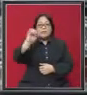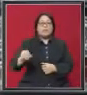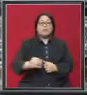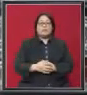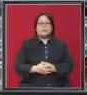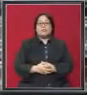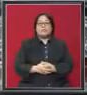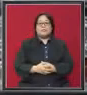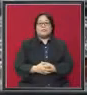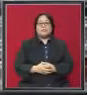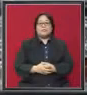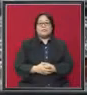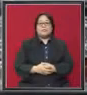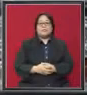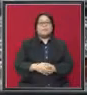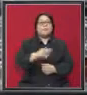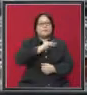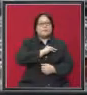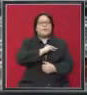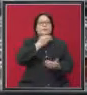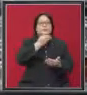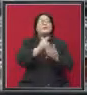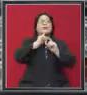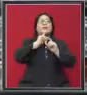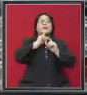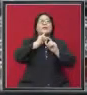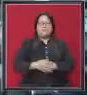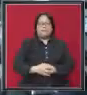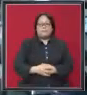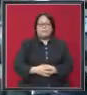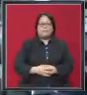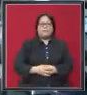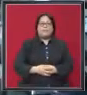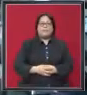9.9%. Menteri Kewangan sila jawab.